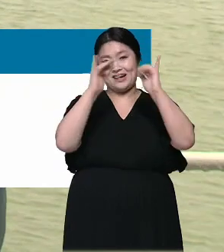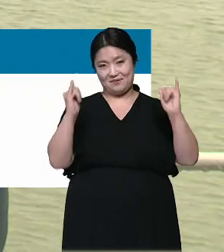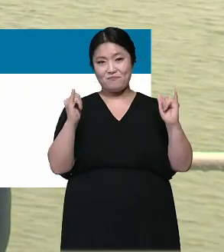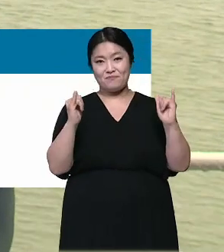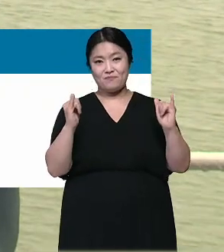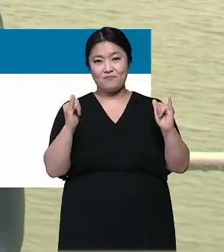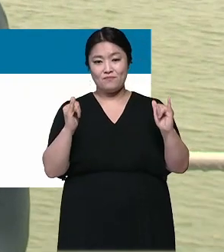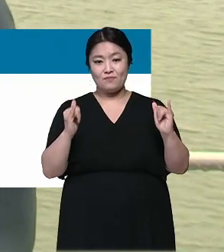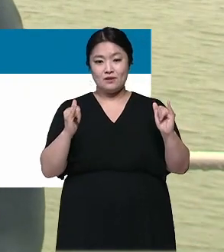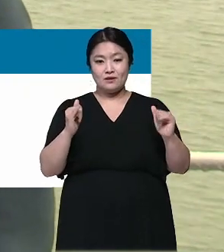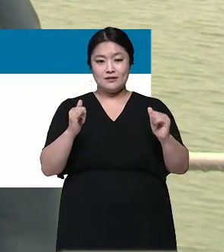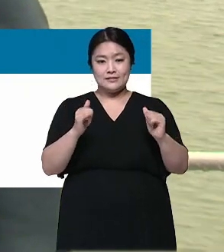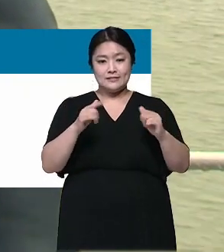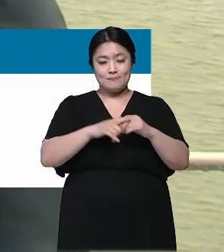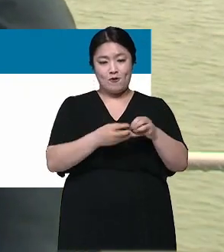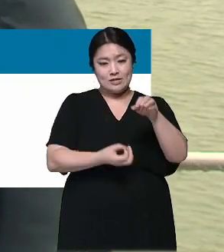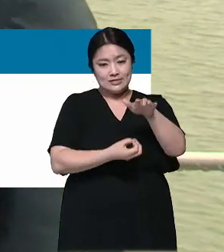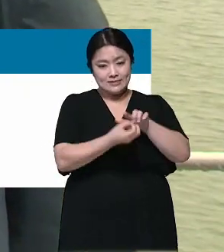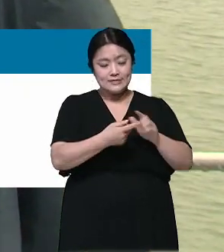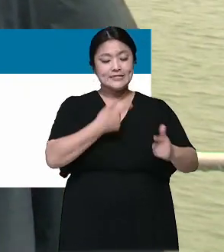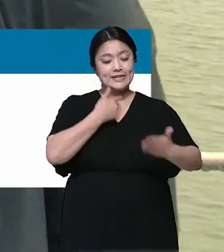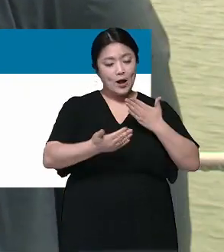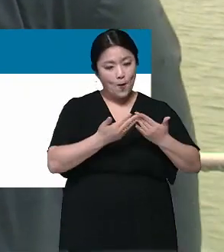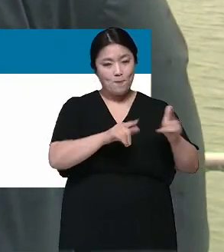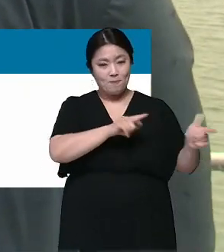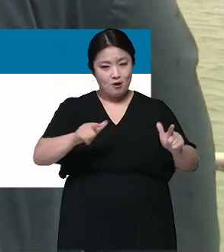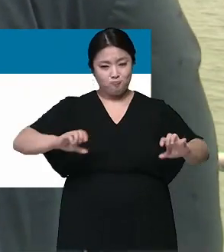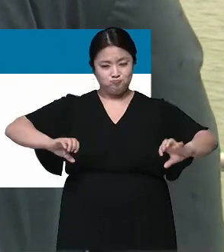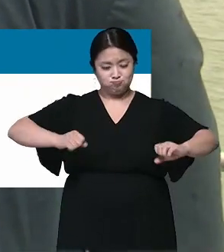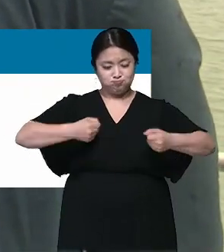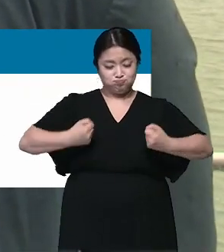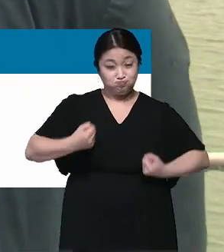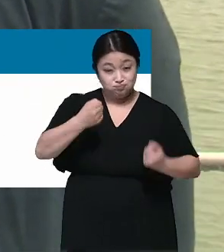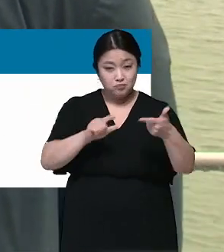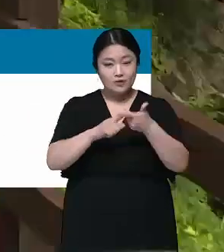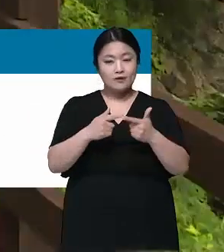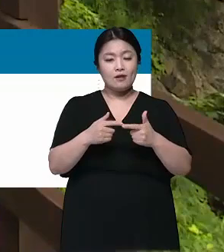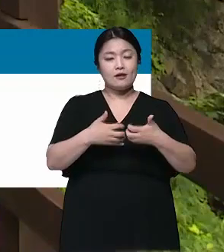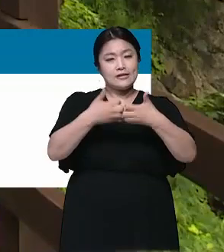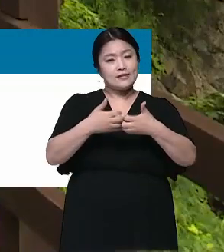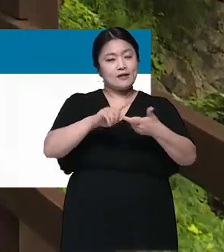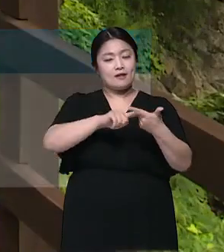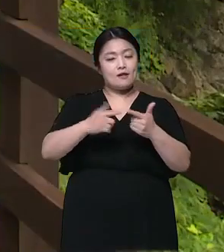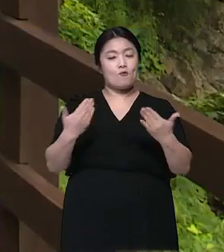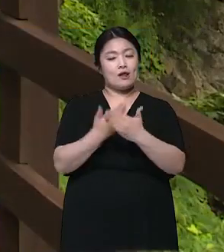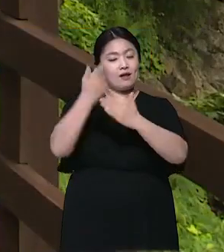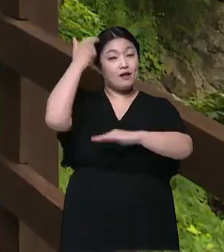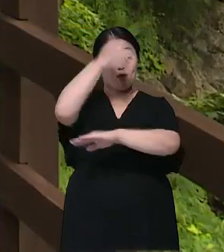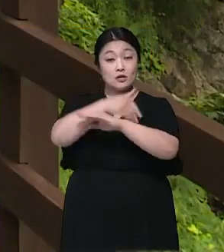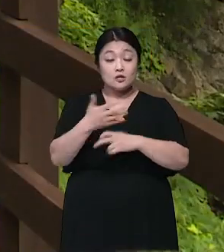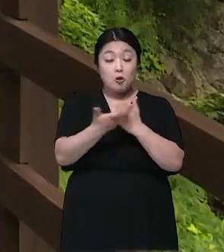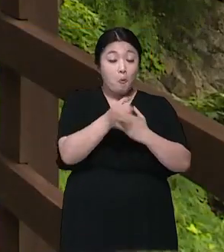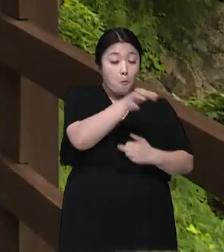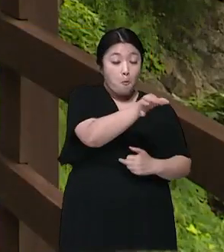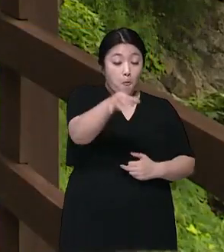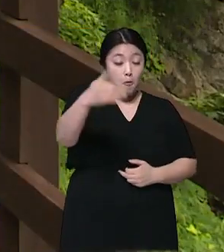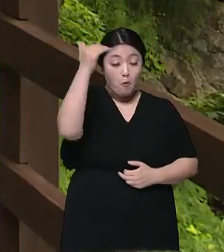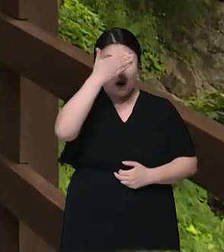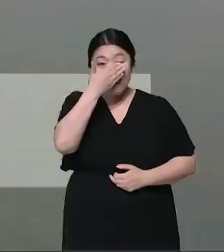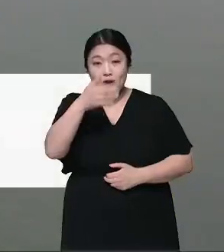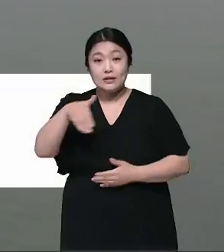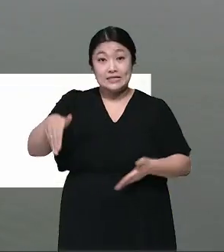관광객들에게 지프트의 그 체험형 관광시설이 활성화될 것으로 기대하고 있고요. 섬 구석구석을 둘러볼 수